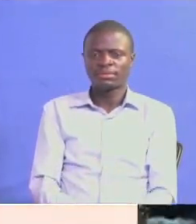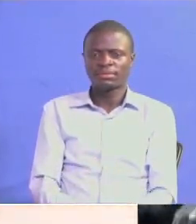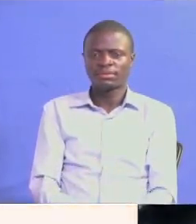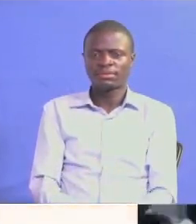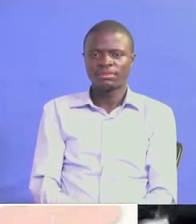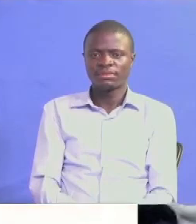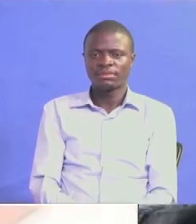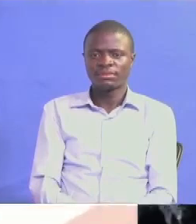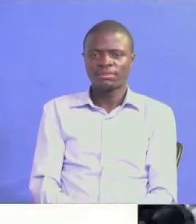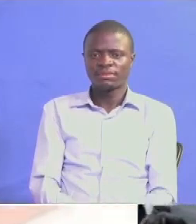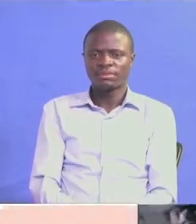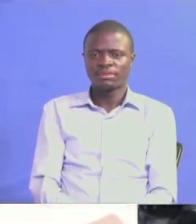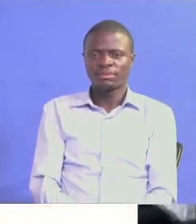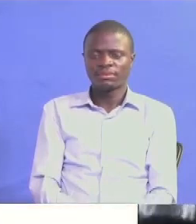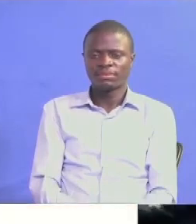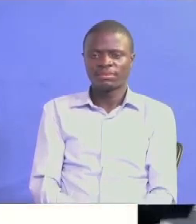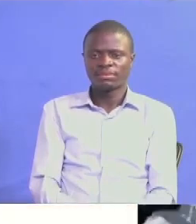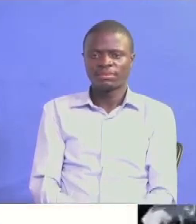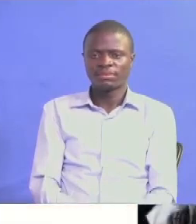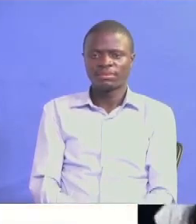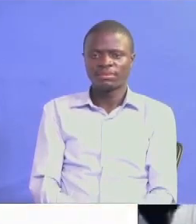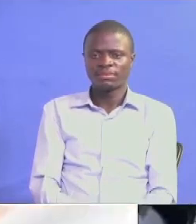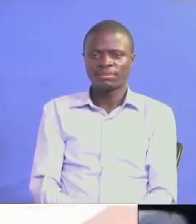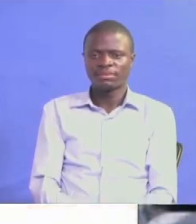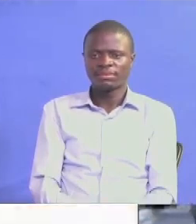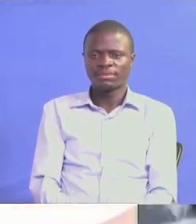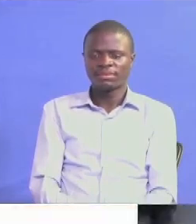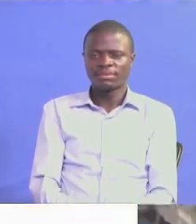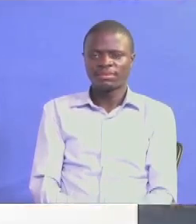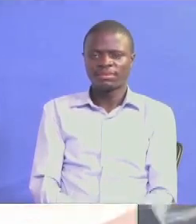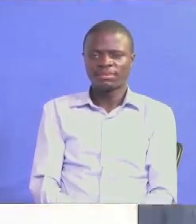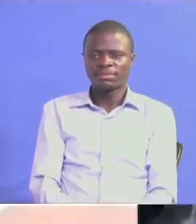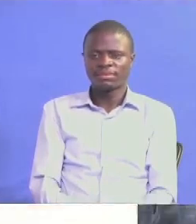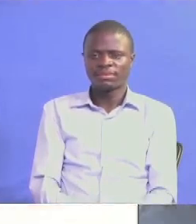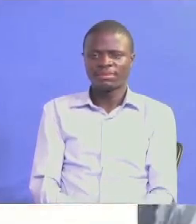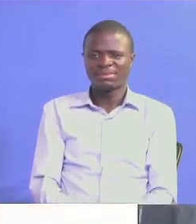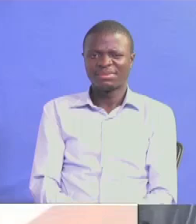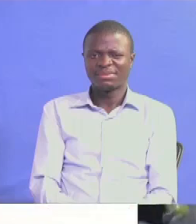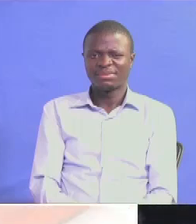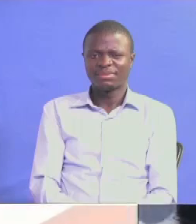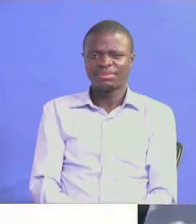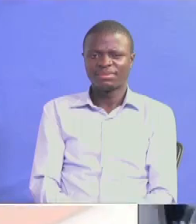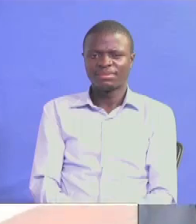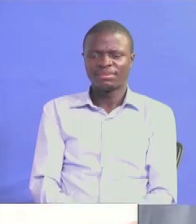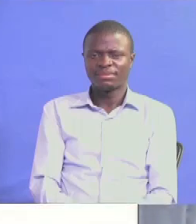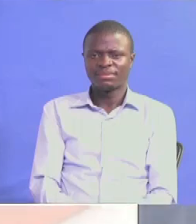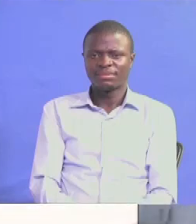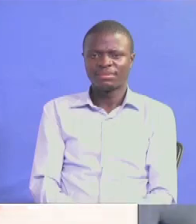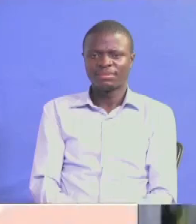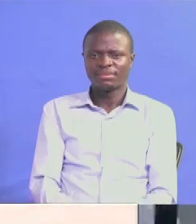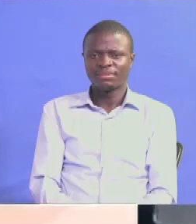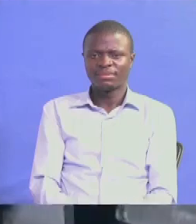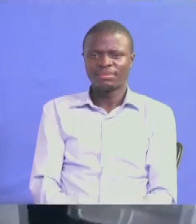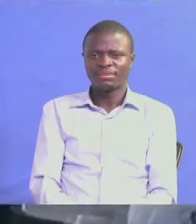Wakiwa wamebeba mabango, muungano huo unataka serikali kuangazia matakwa yao yakiwemo kuajiri madaktari